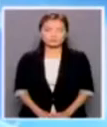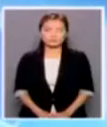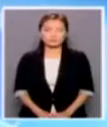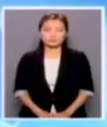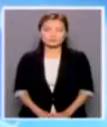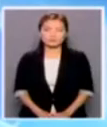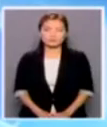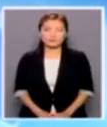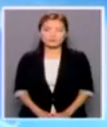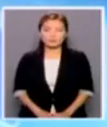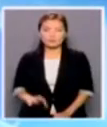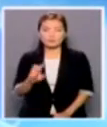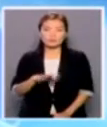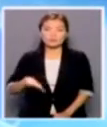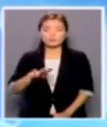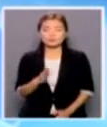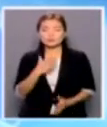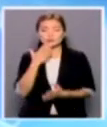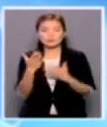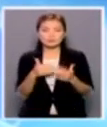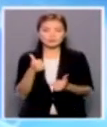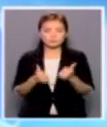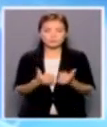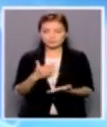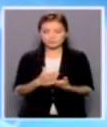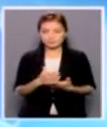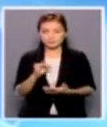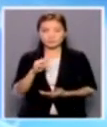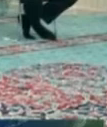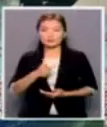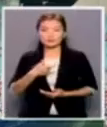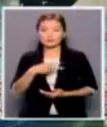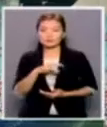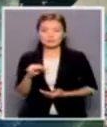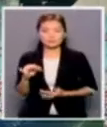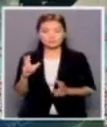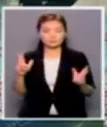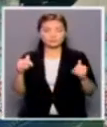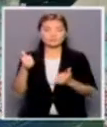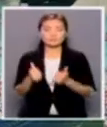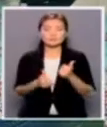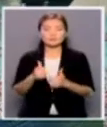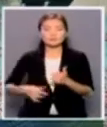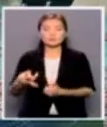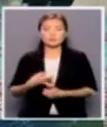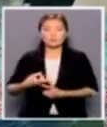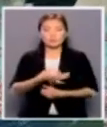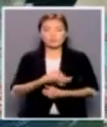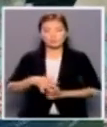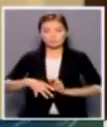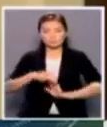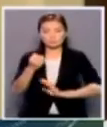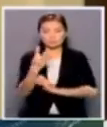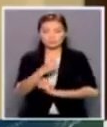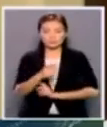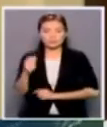Енді рет ретімен. Облыста Құран оқудан жарыс ұйымдастырылды. Иманғали орталық мешінде өткен сайысқа әр аудан мен округтен іріктелген